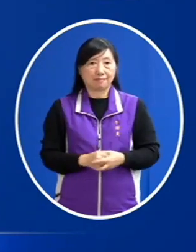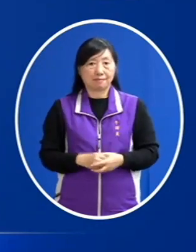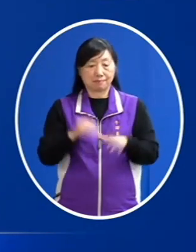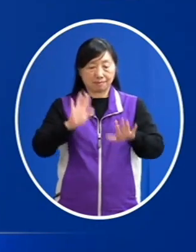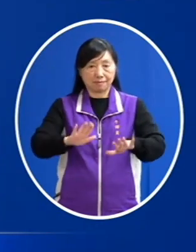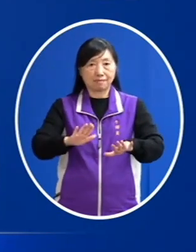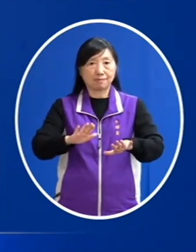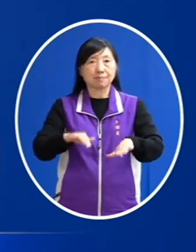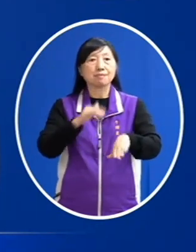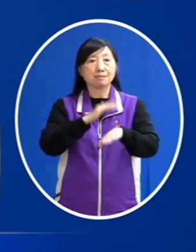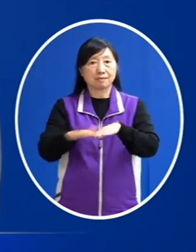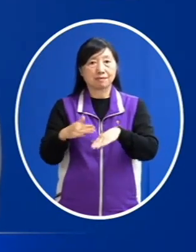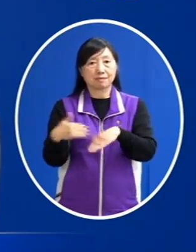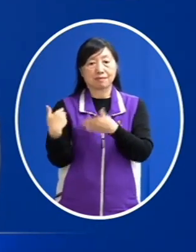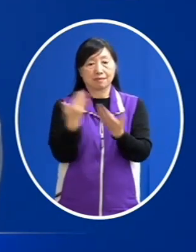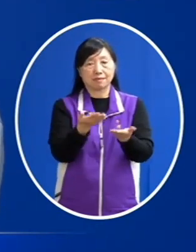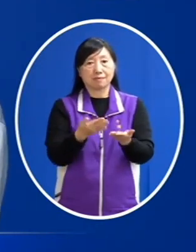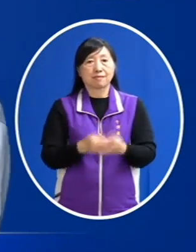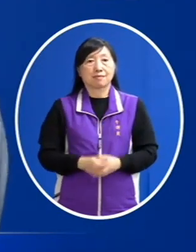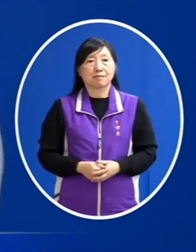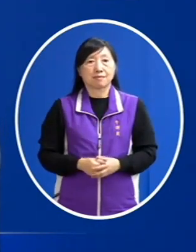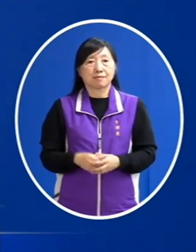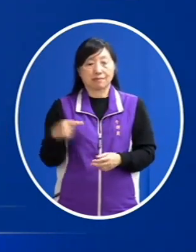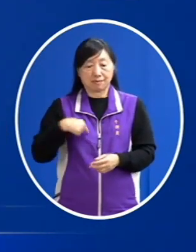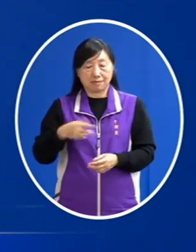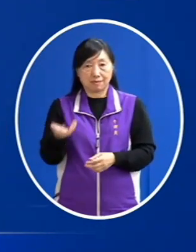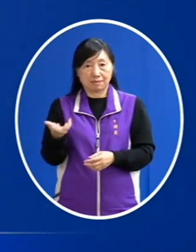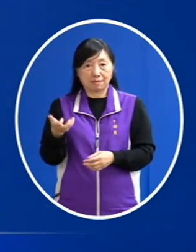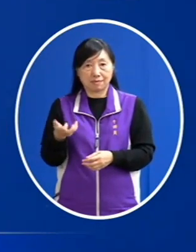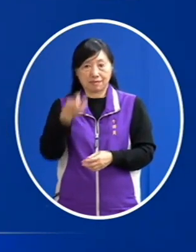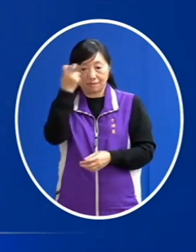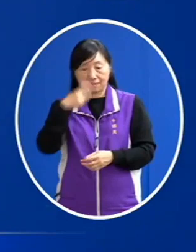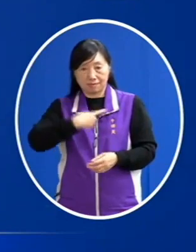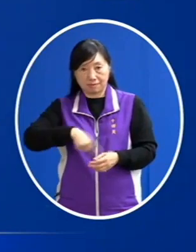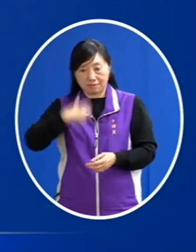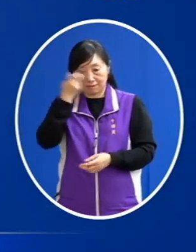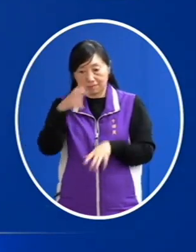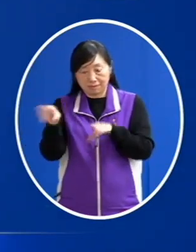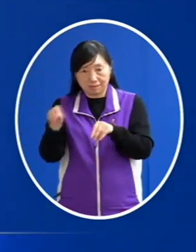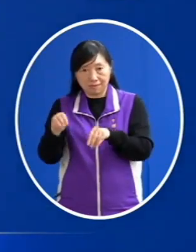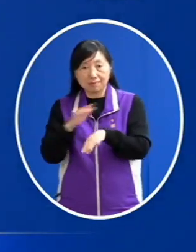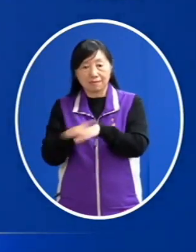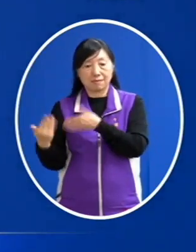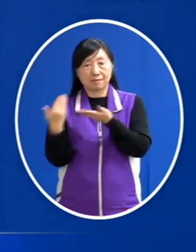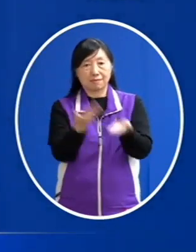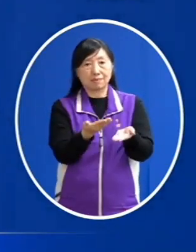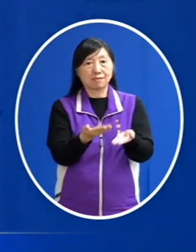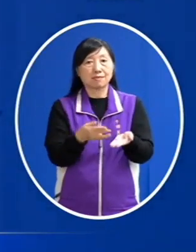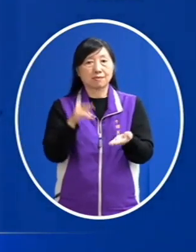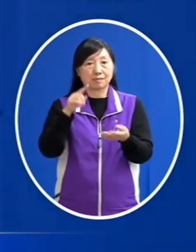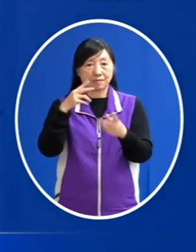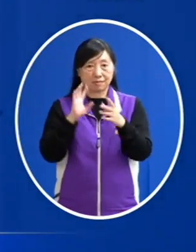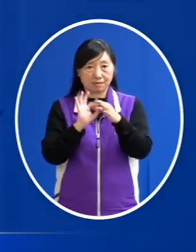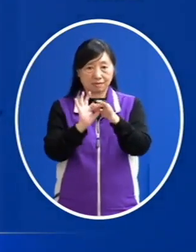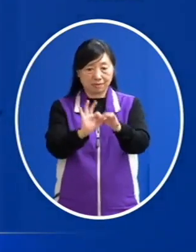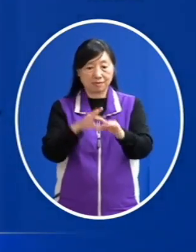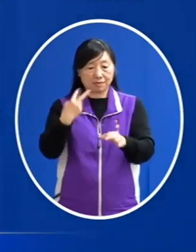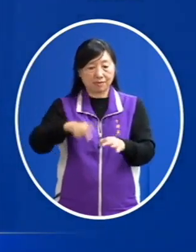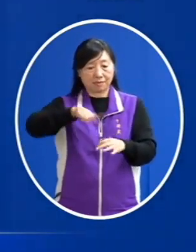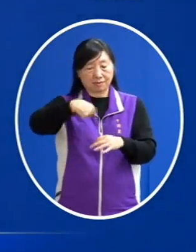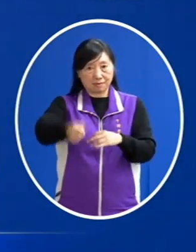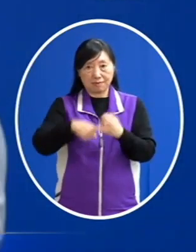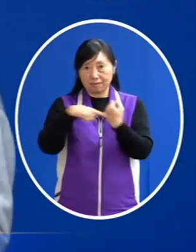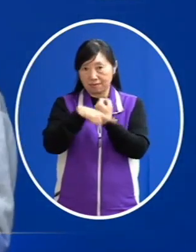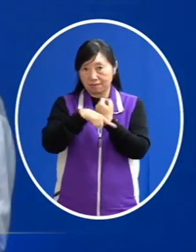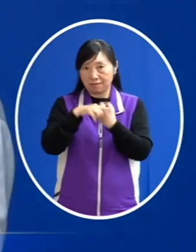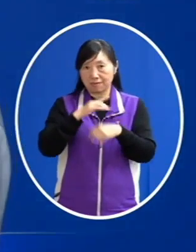周就会提供这些相关的检体来进行后续的这些研发。那第二个这